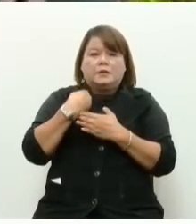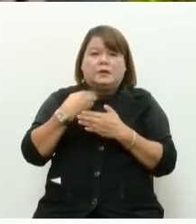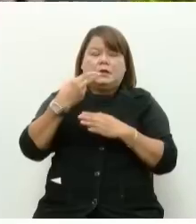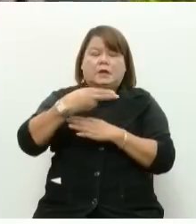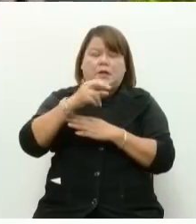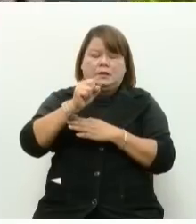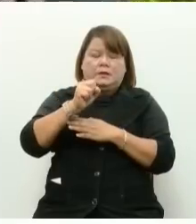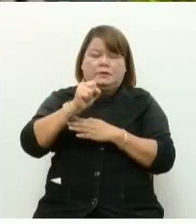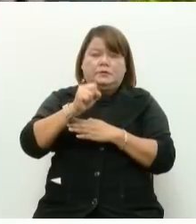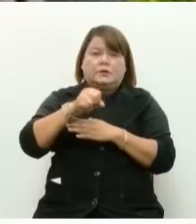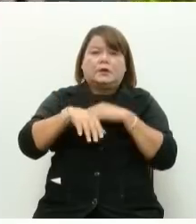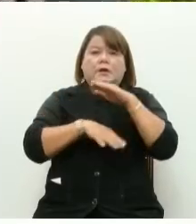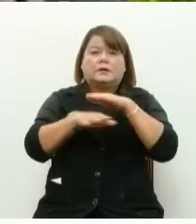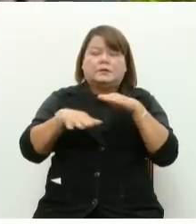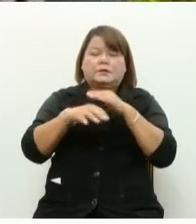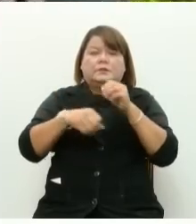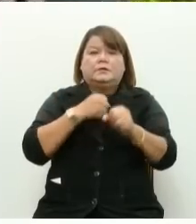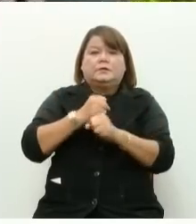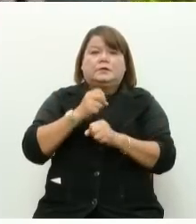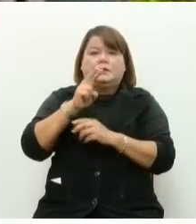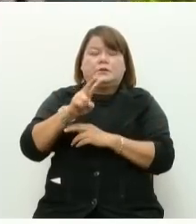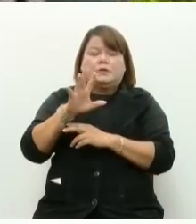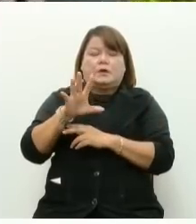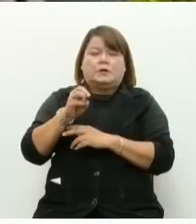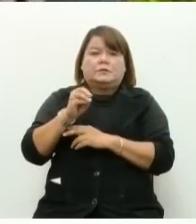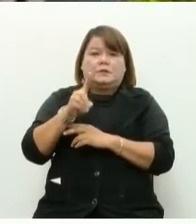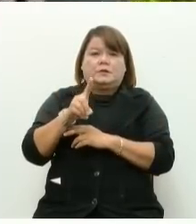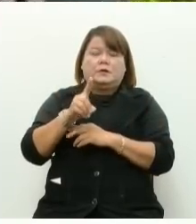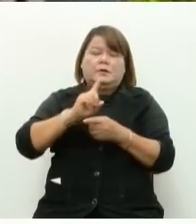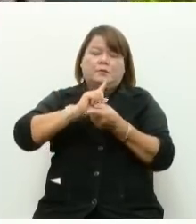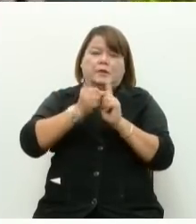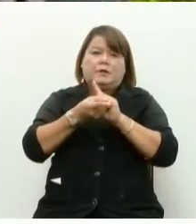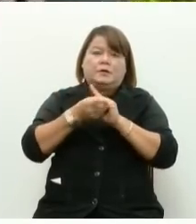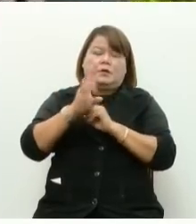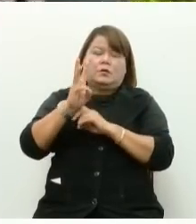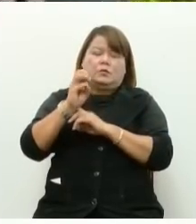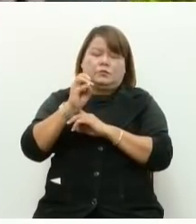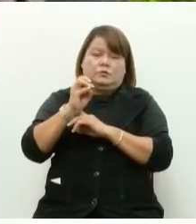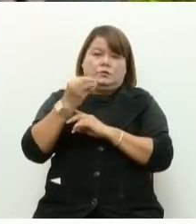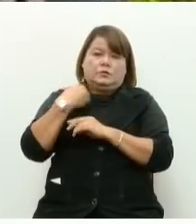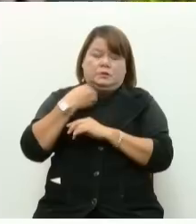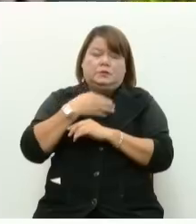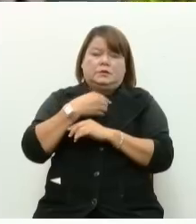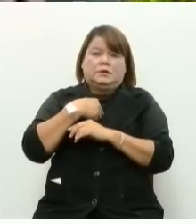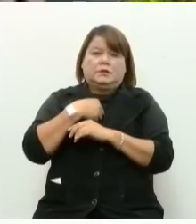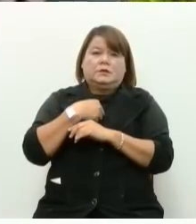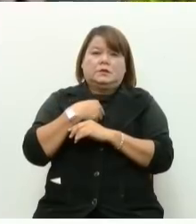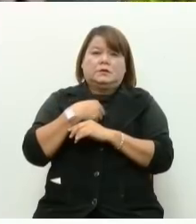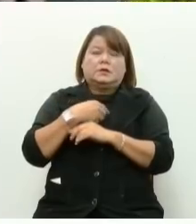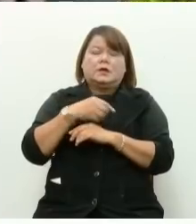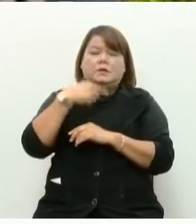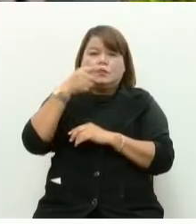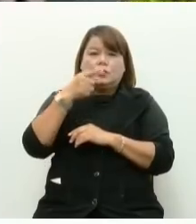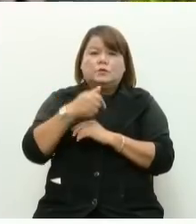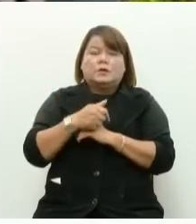แกนการศึกษาขั้นพื้นฐานพุทธศักราช2551ปรับปรุง60ซึ่งตัวดิฉันเองได้บรรยายมาหล